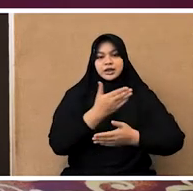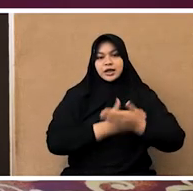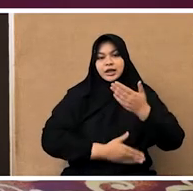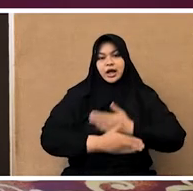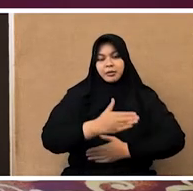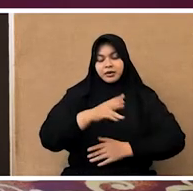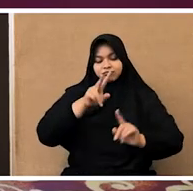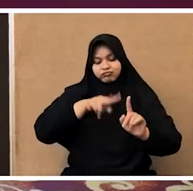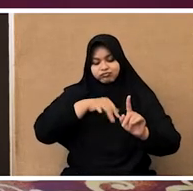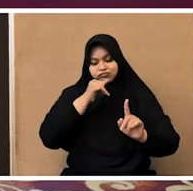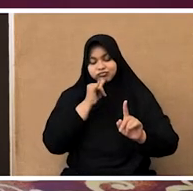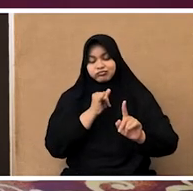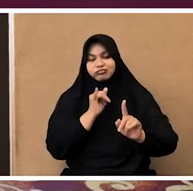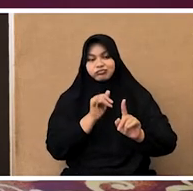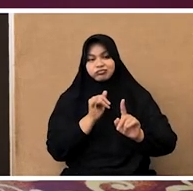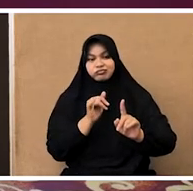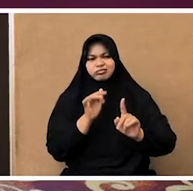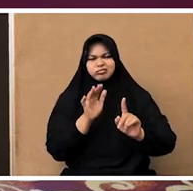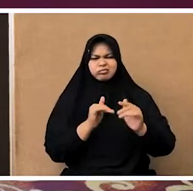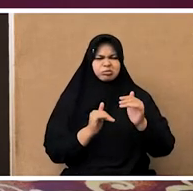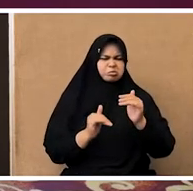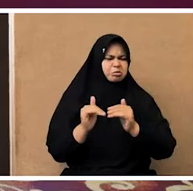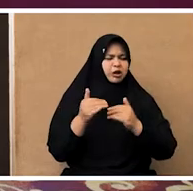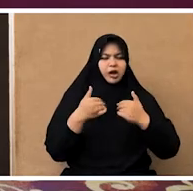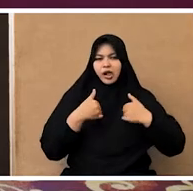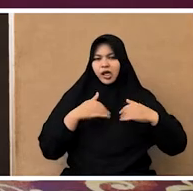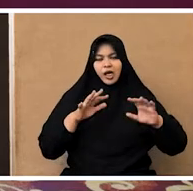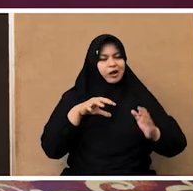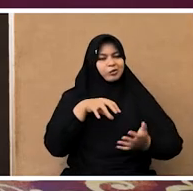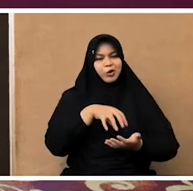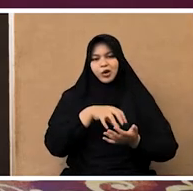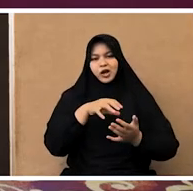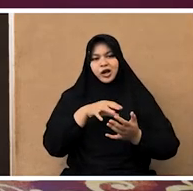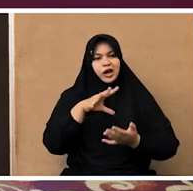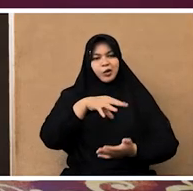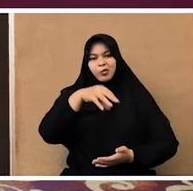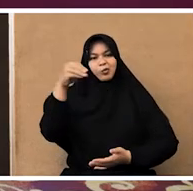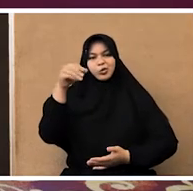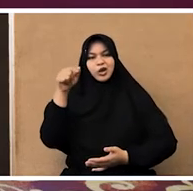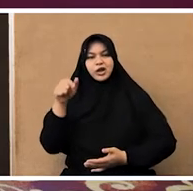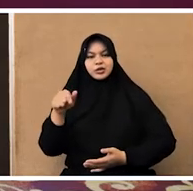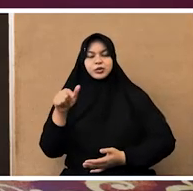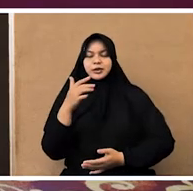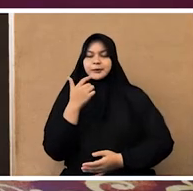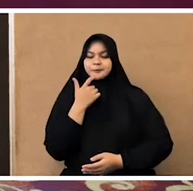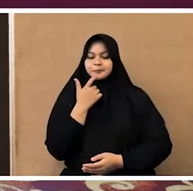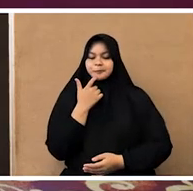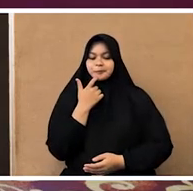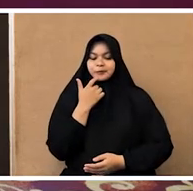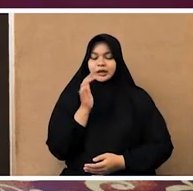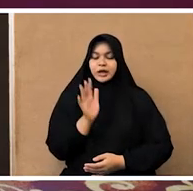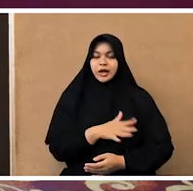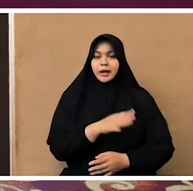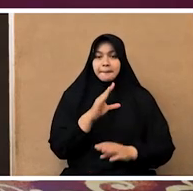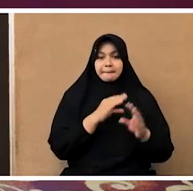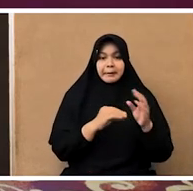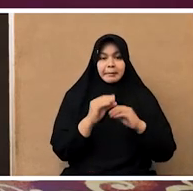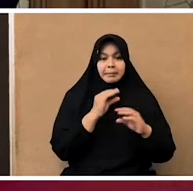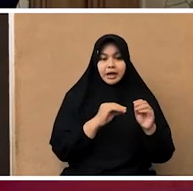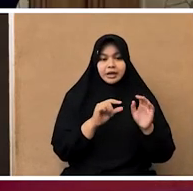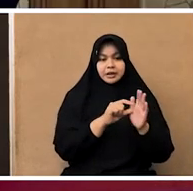semakin semakin kehilangan tempat dan puncaknya bisa jadi pembahasan